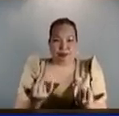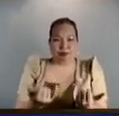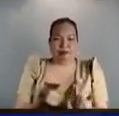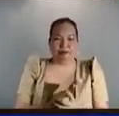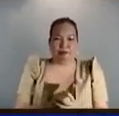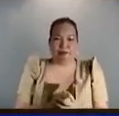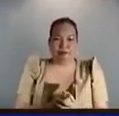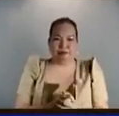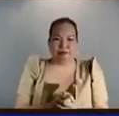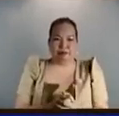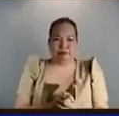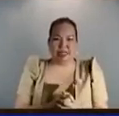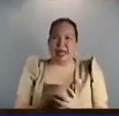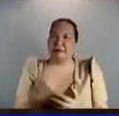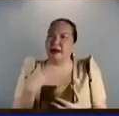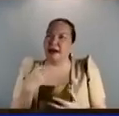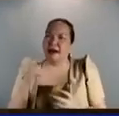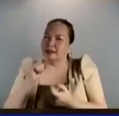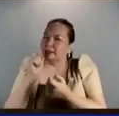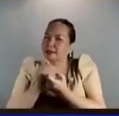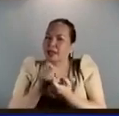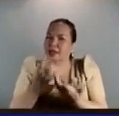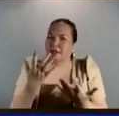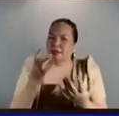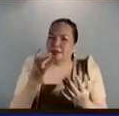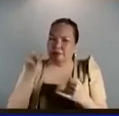Sketchy pa yung mga reports, parang hindi pa pabore.